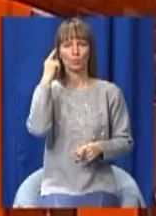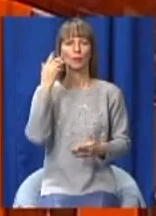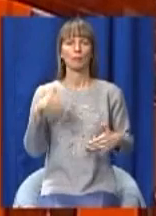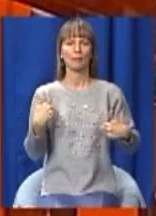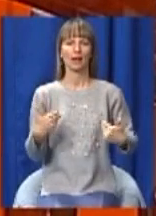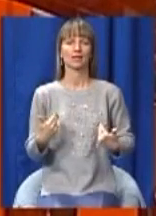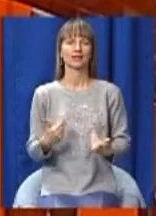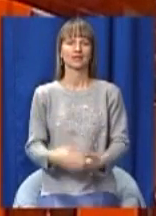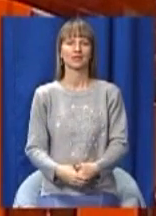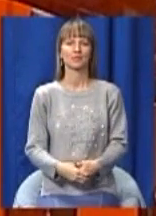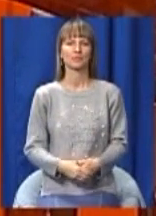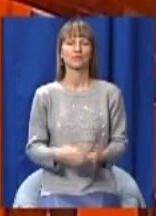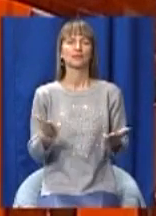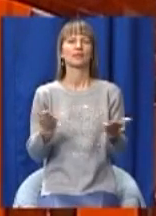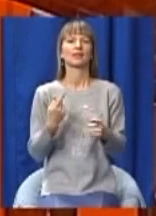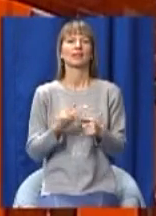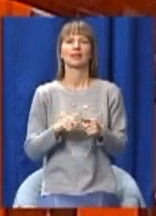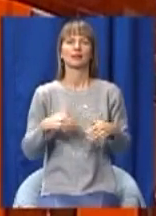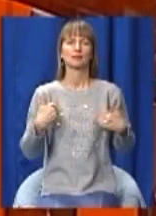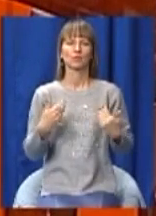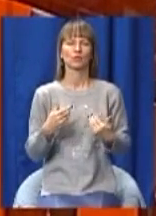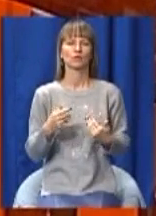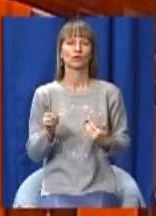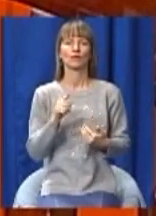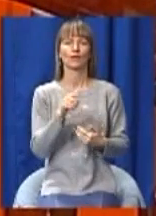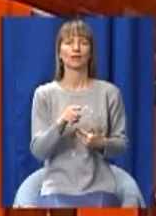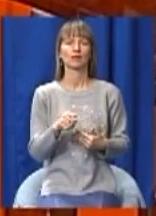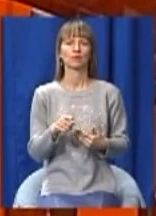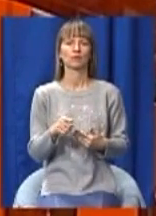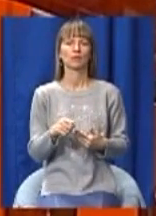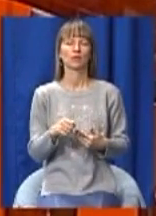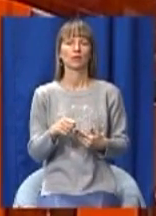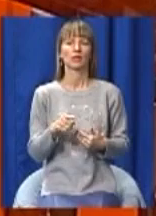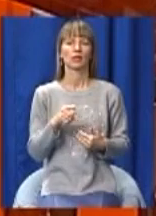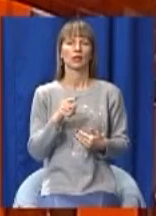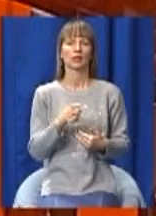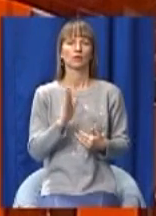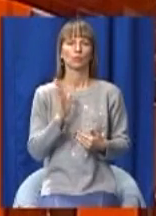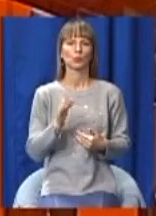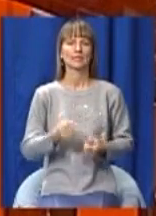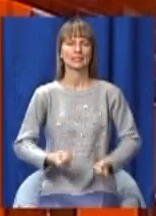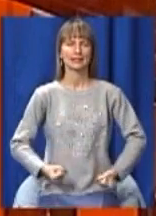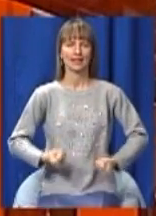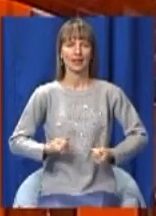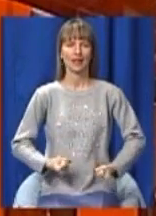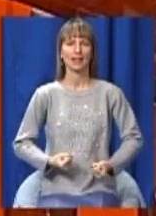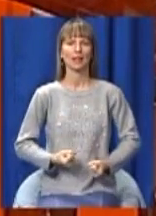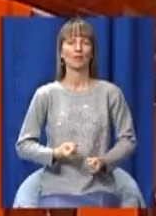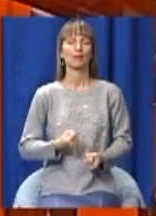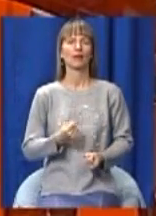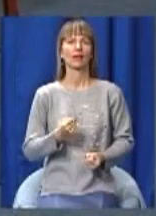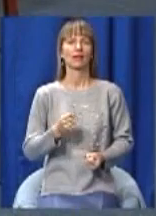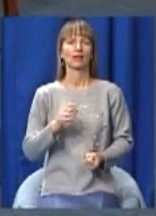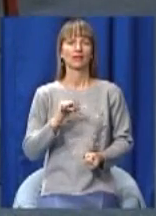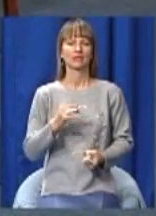я акции для легко рассмотрим тоже надо они будут сильными и сильно здорово